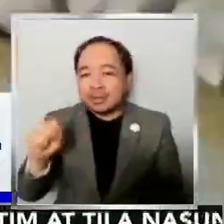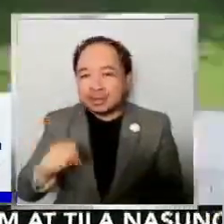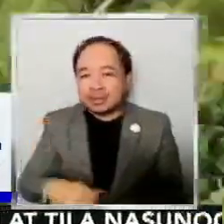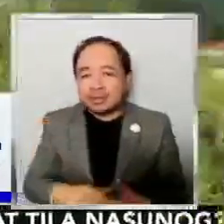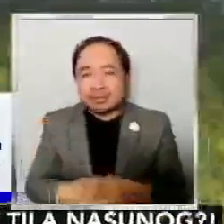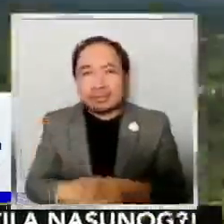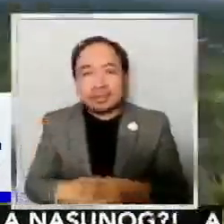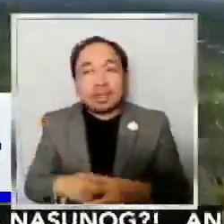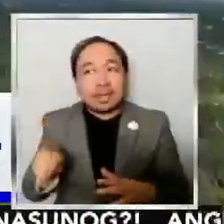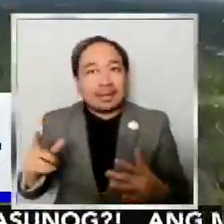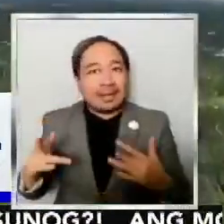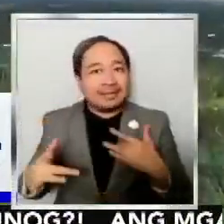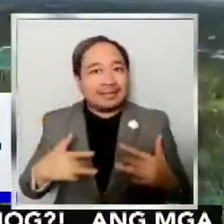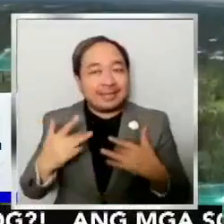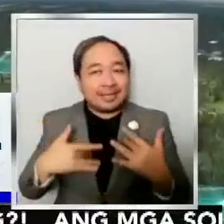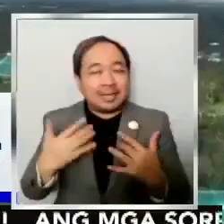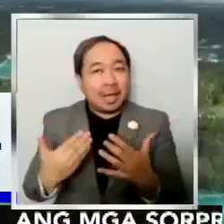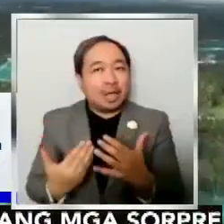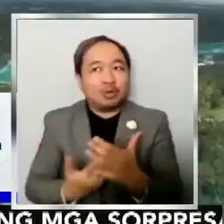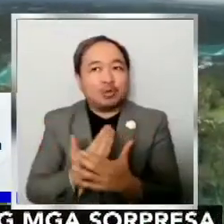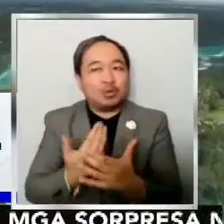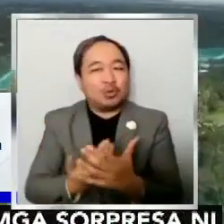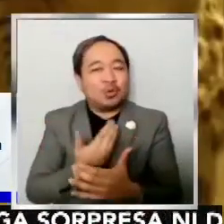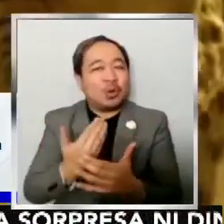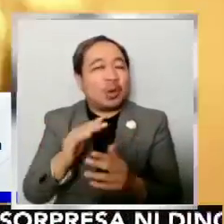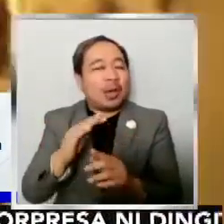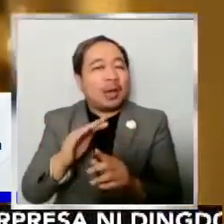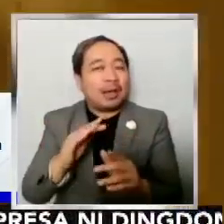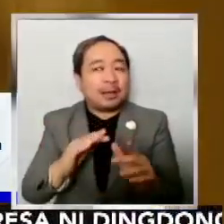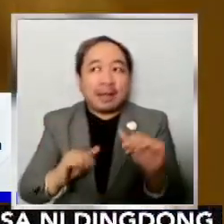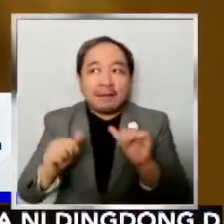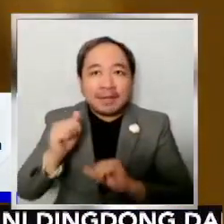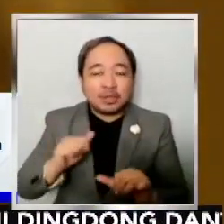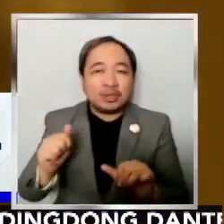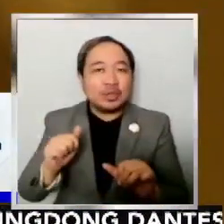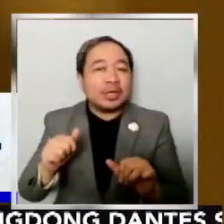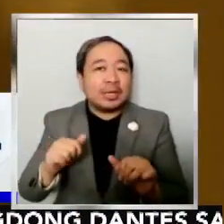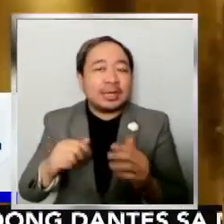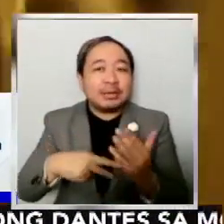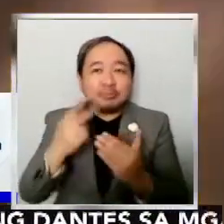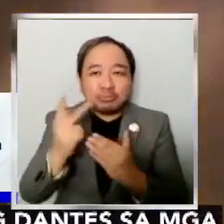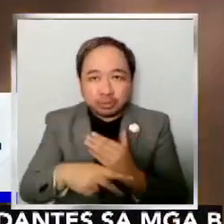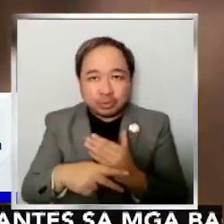Kaabang-abang daw ang new nature adventure series na Speed Kills.